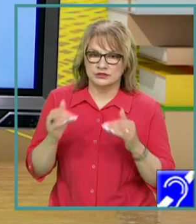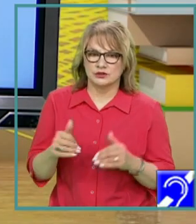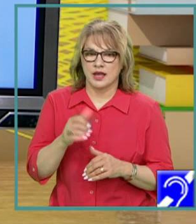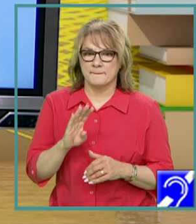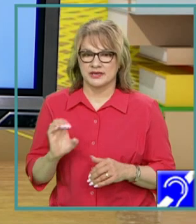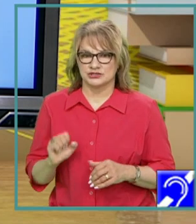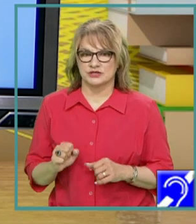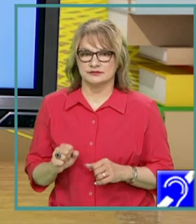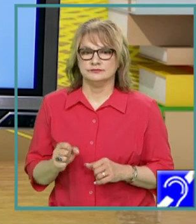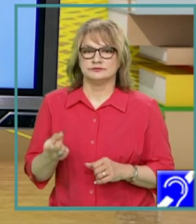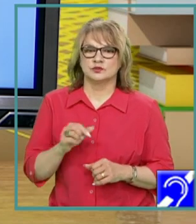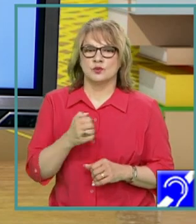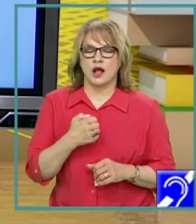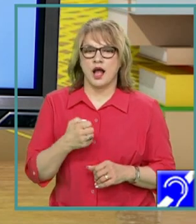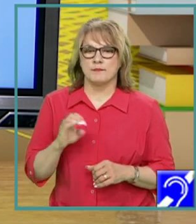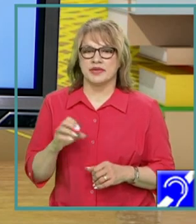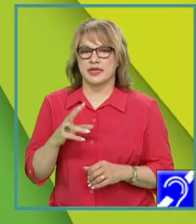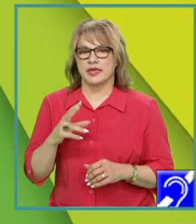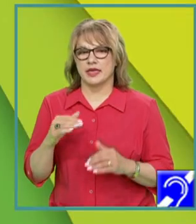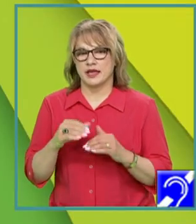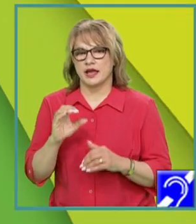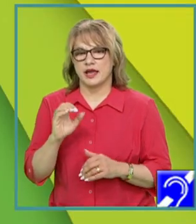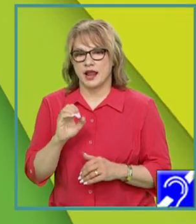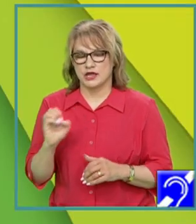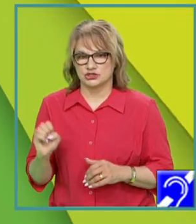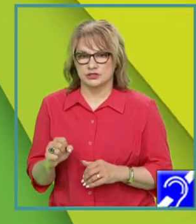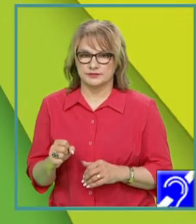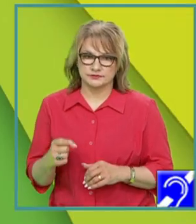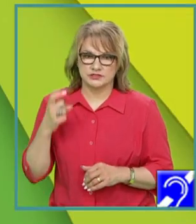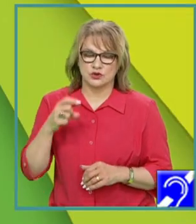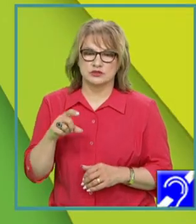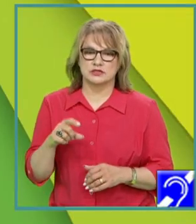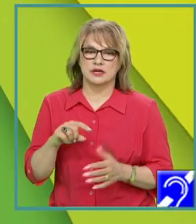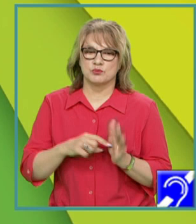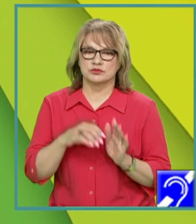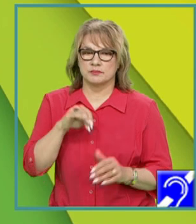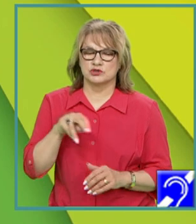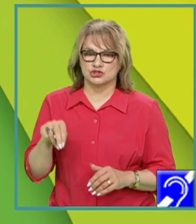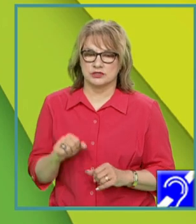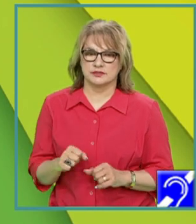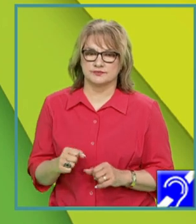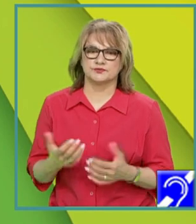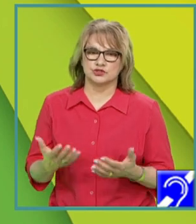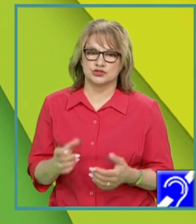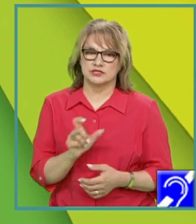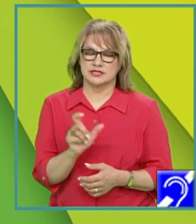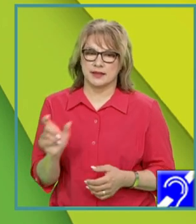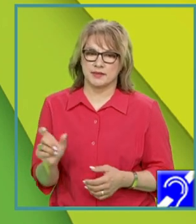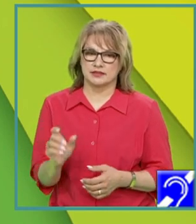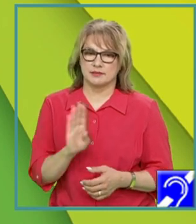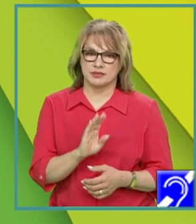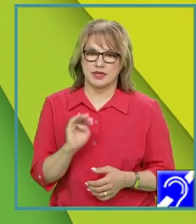abc cu ab egal cu ac se consideră punctele m și n astfel încât segmentele